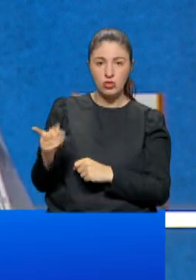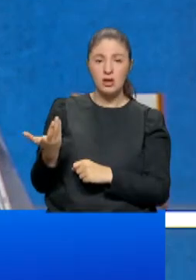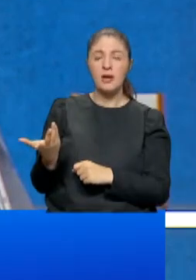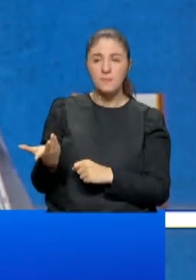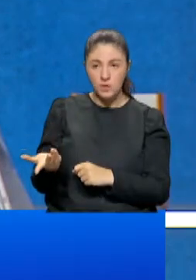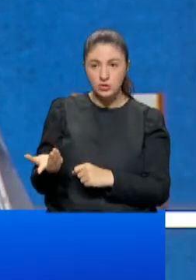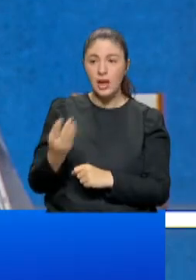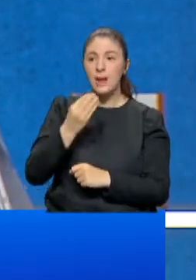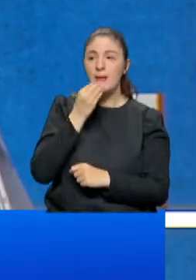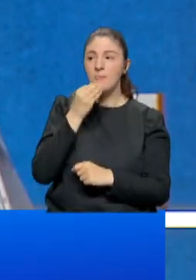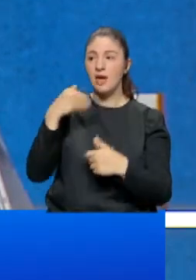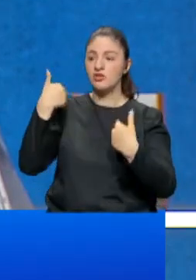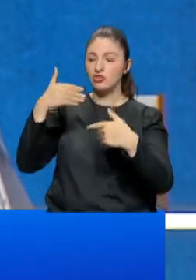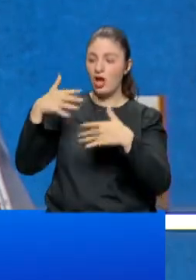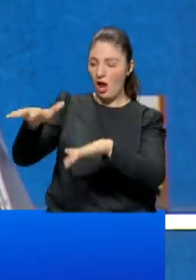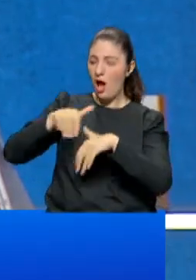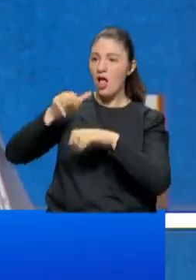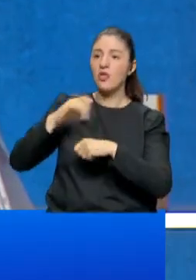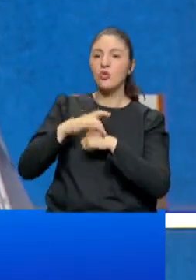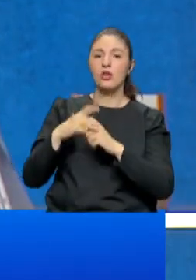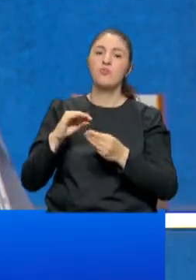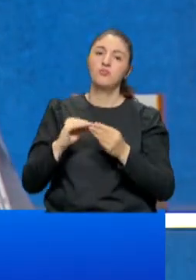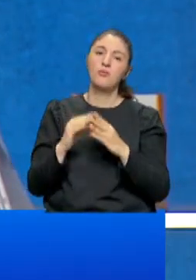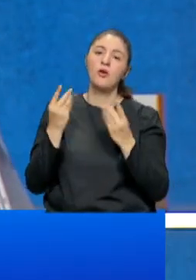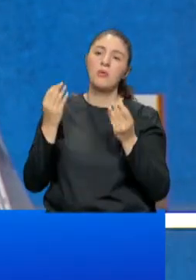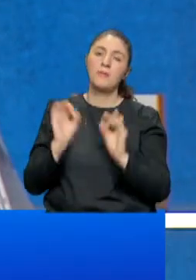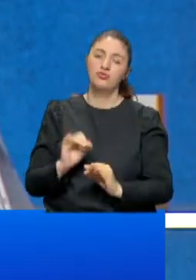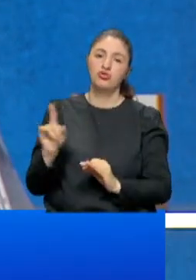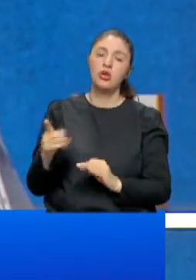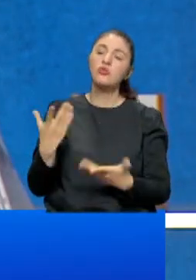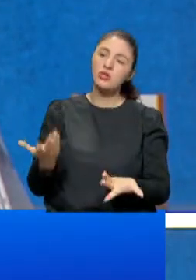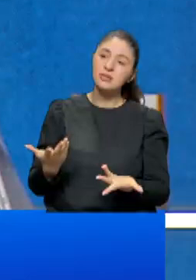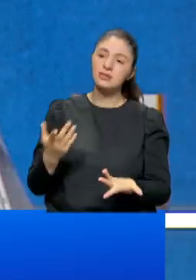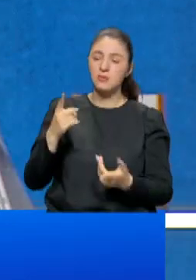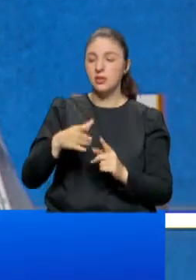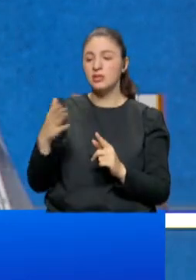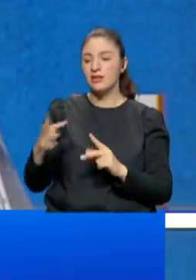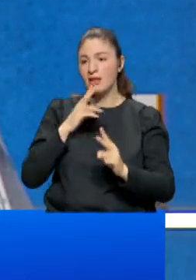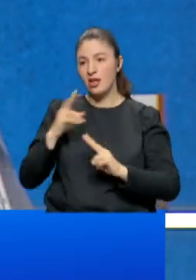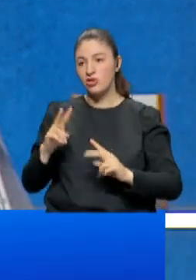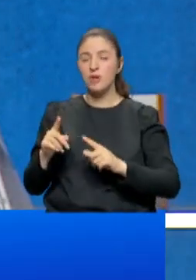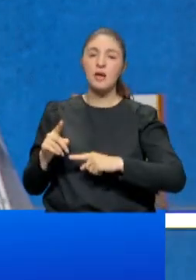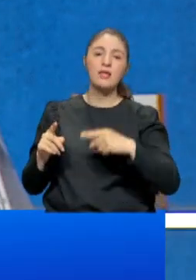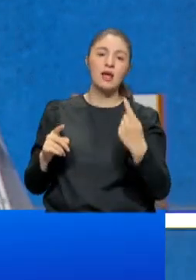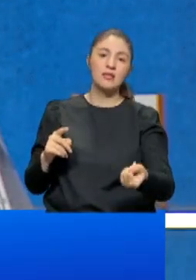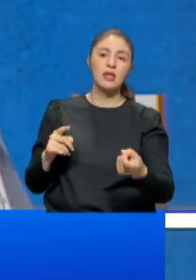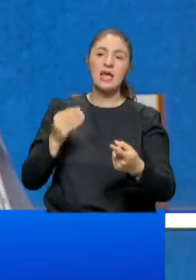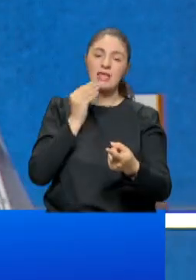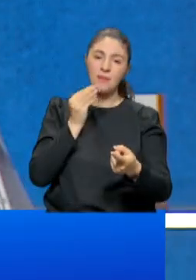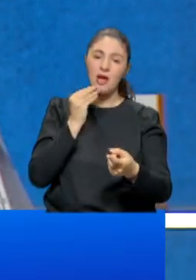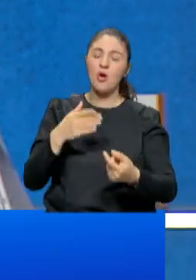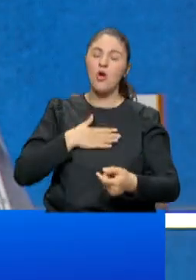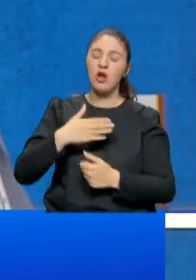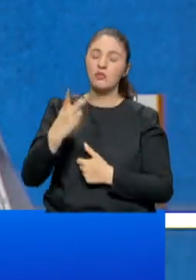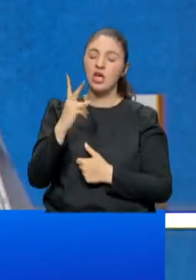Dolayısıyla gıda ithal eden ülkeler de sıkıntı olmaya başlayacak dolayısıyla bir yandan enerji Diğer yandan